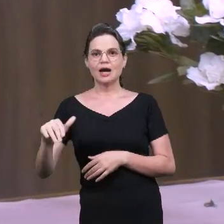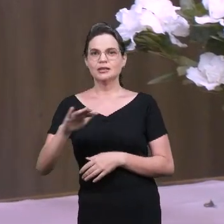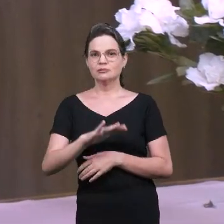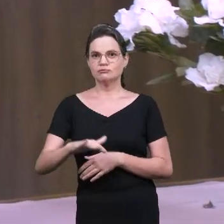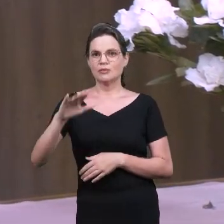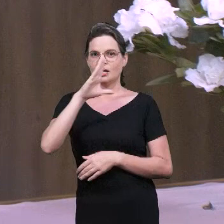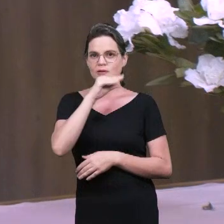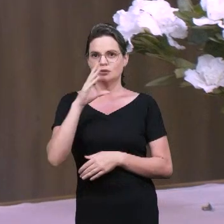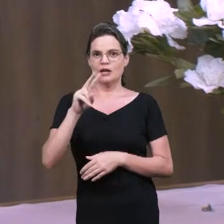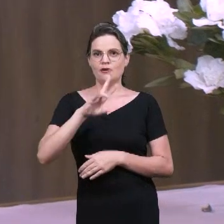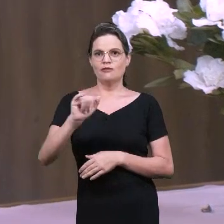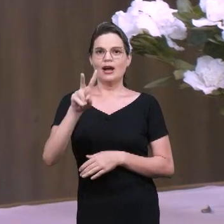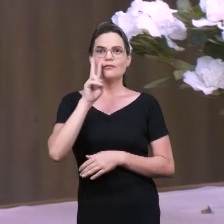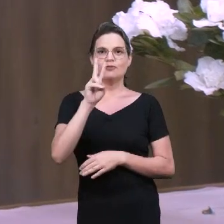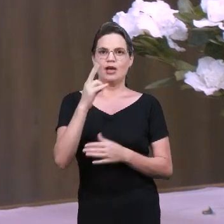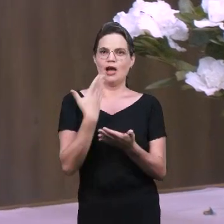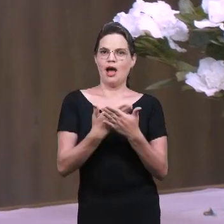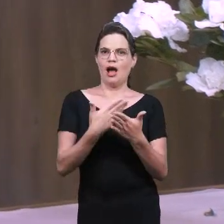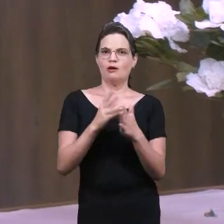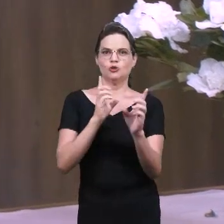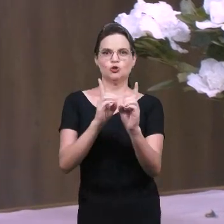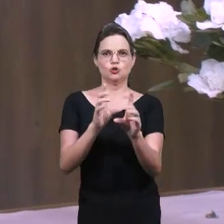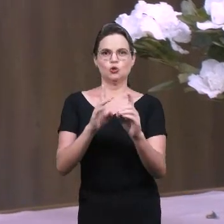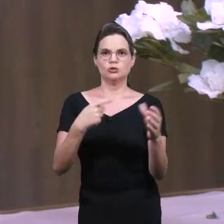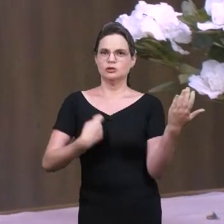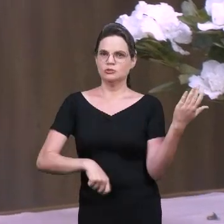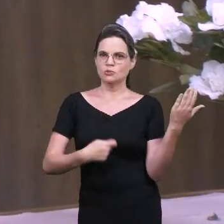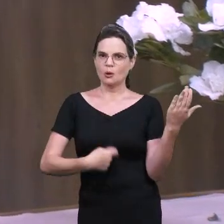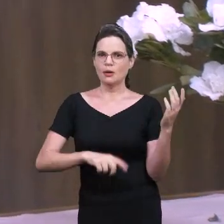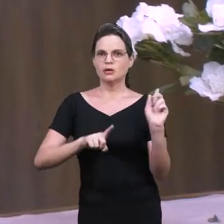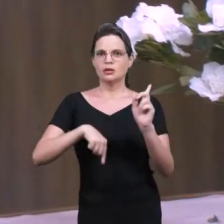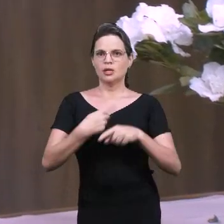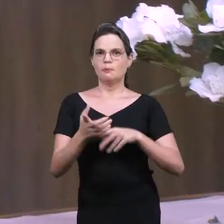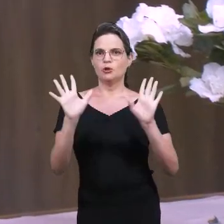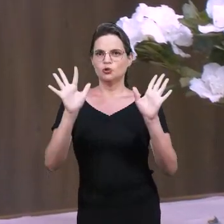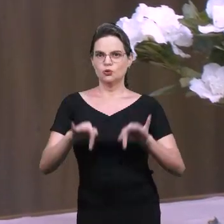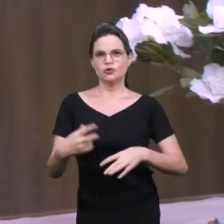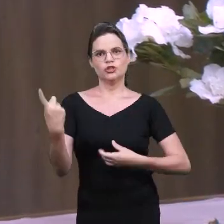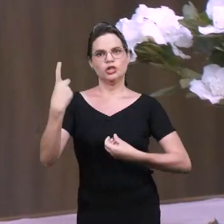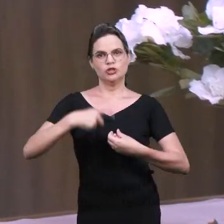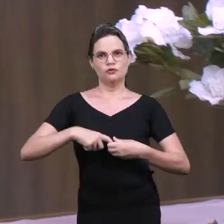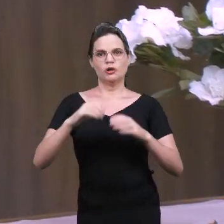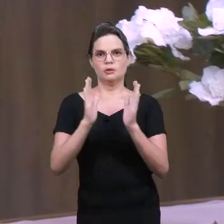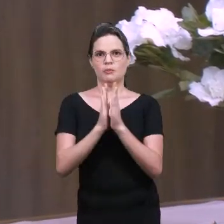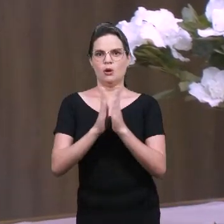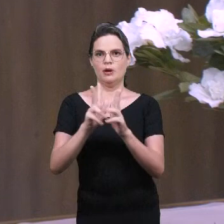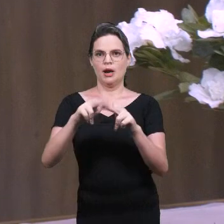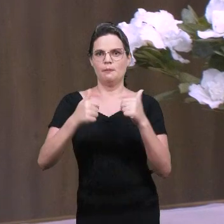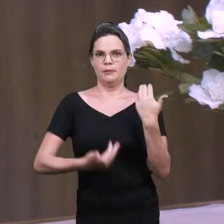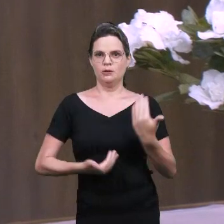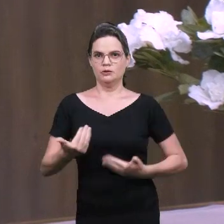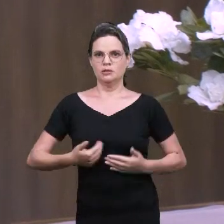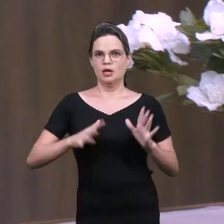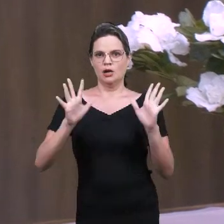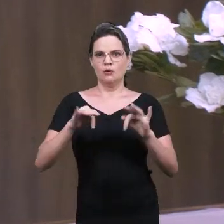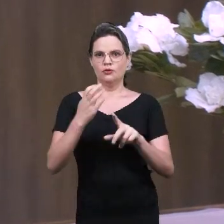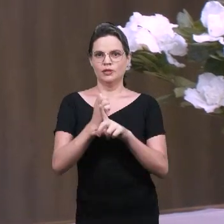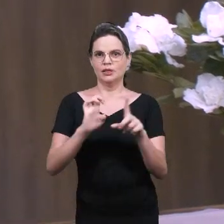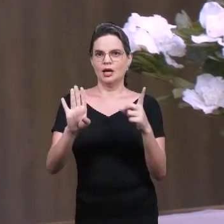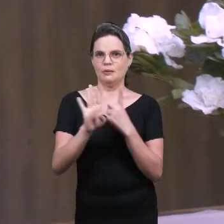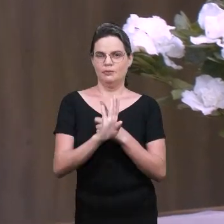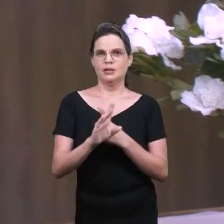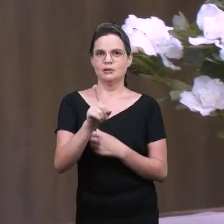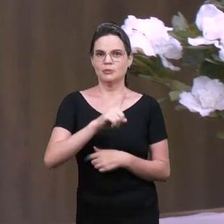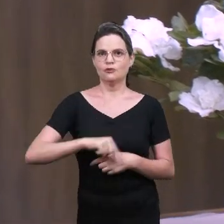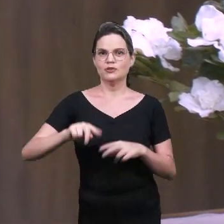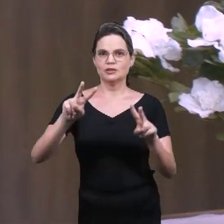et sœurs. Les enfants intermédiaires et adolescents vont assister les études de doctrine, de musique, et à la fin on revient pour prier pour